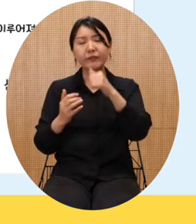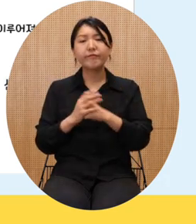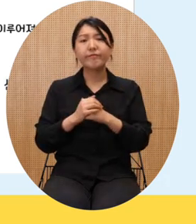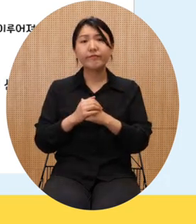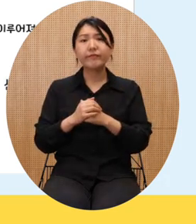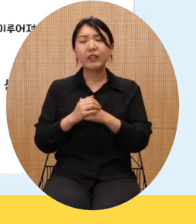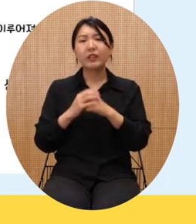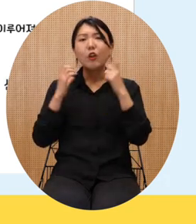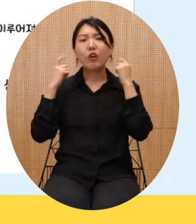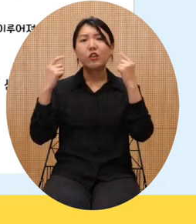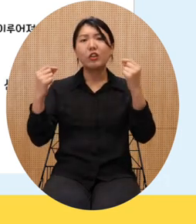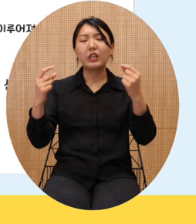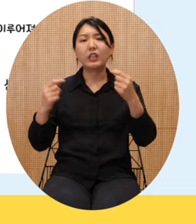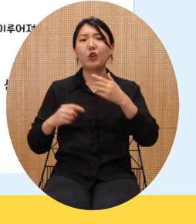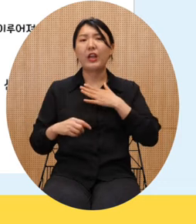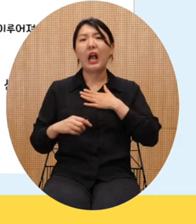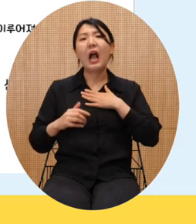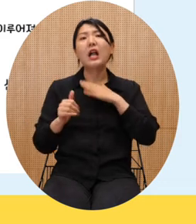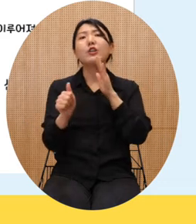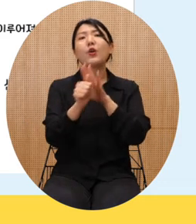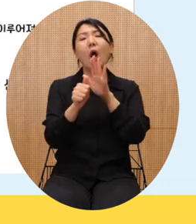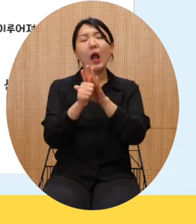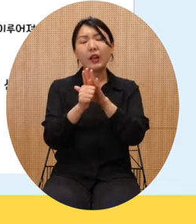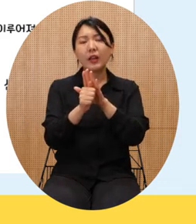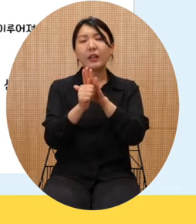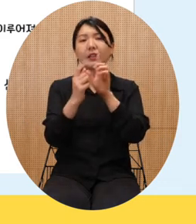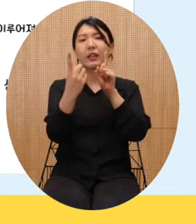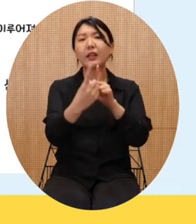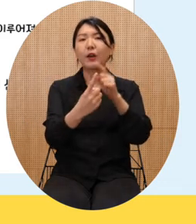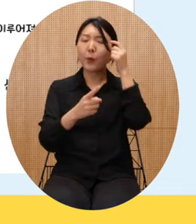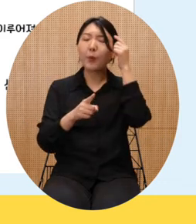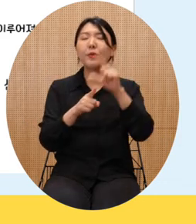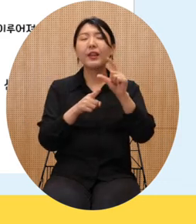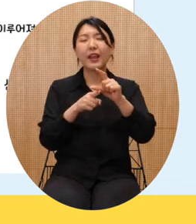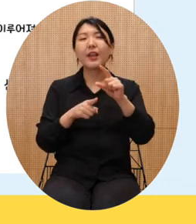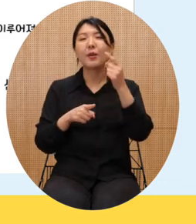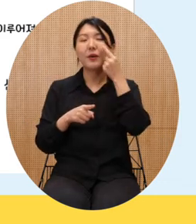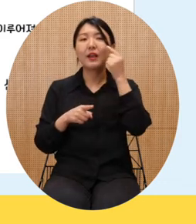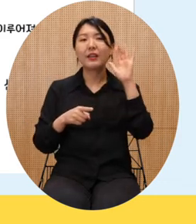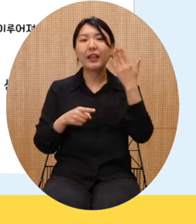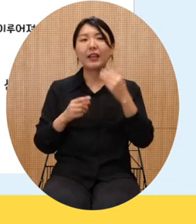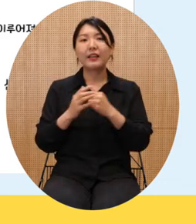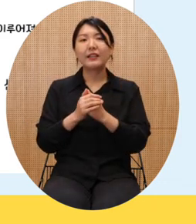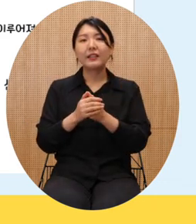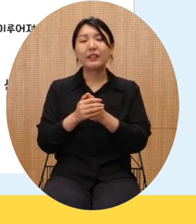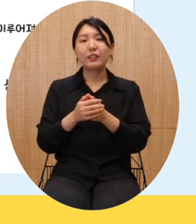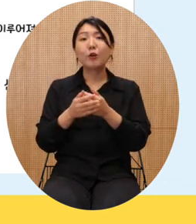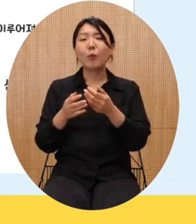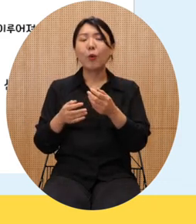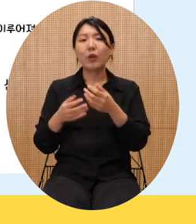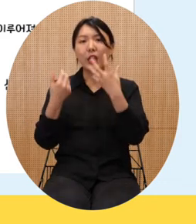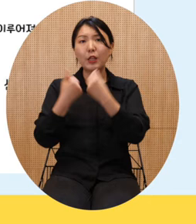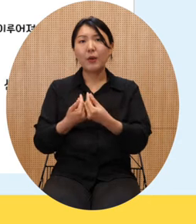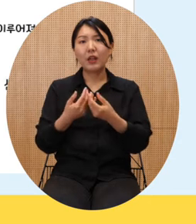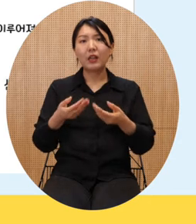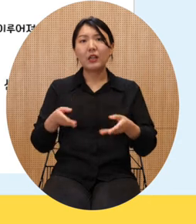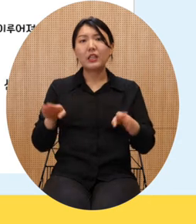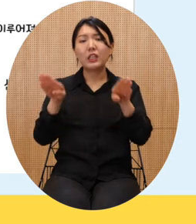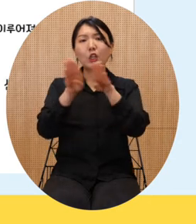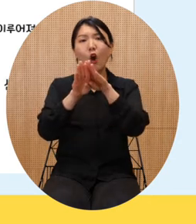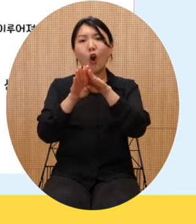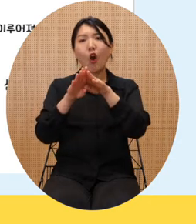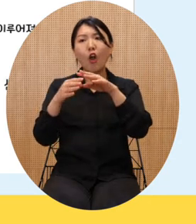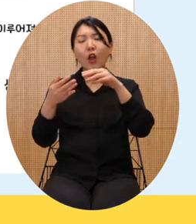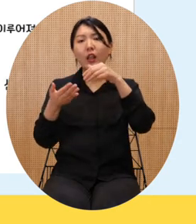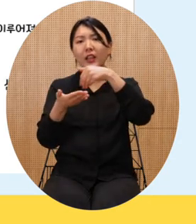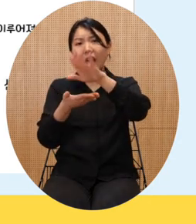가정 밖 청소년이라고 하는 아동들. 그래서 여전히 우리가 지원해야 될 가구들, 지원해야 될 대상들을 고민해야 되는데, 그러니까